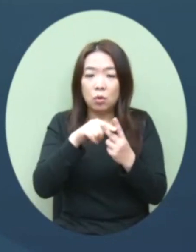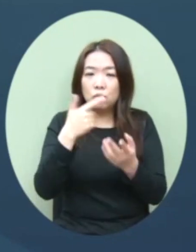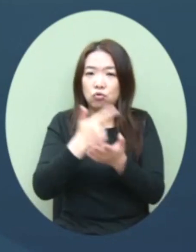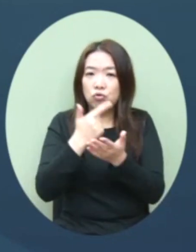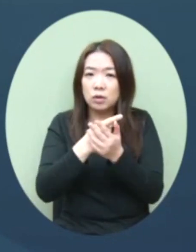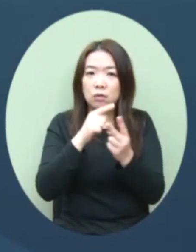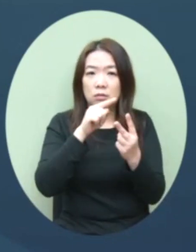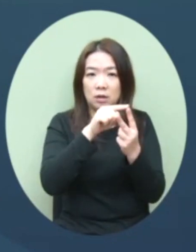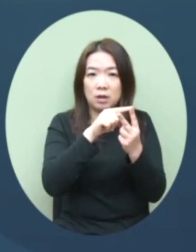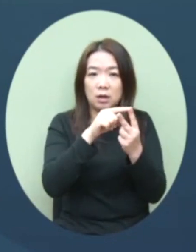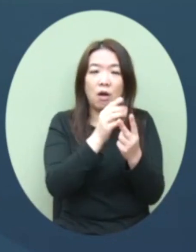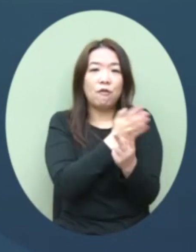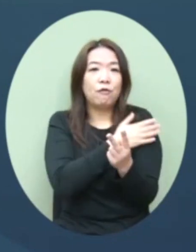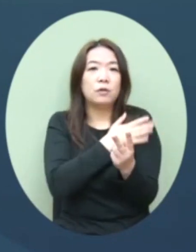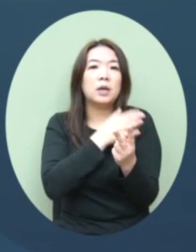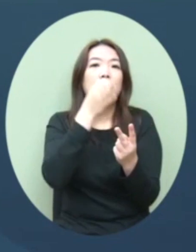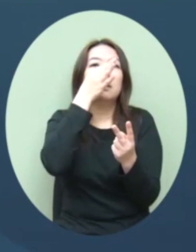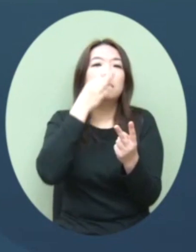第一個就是採養員